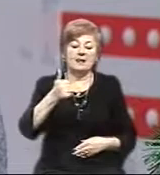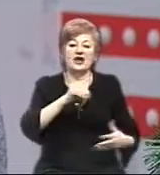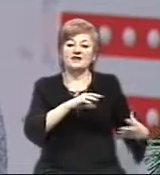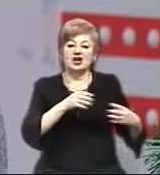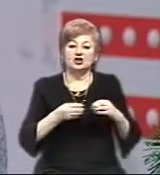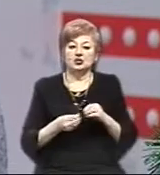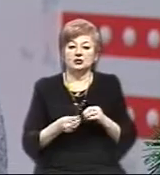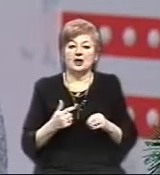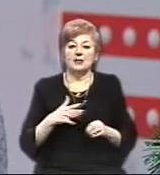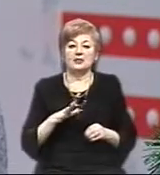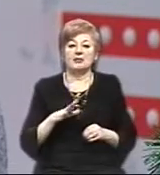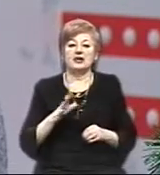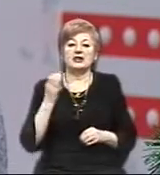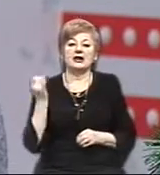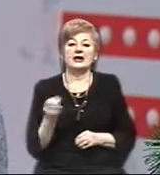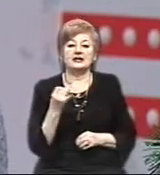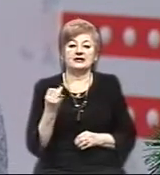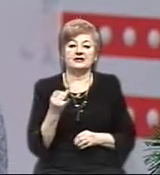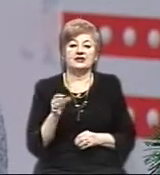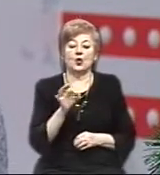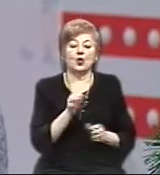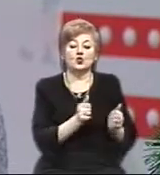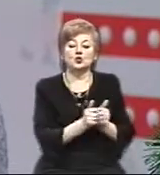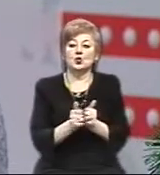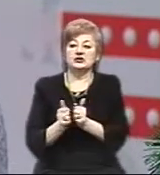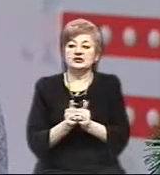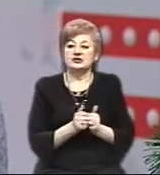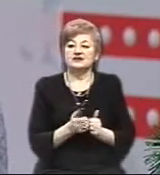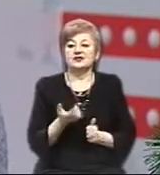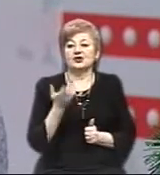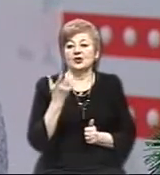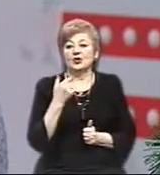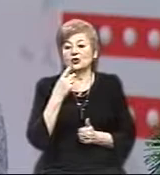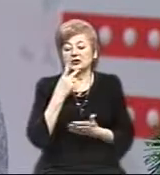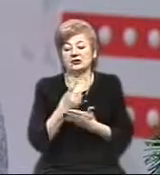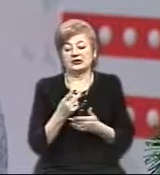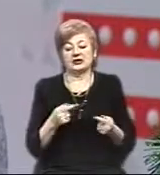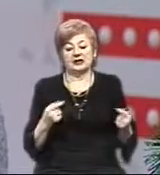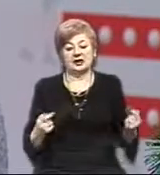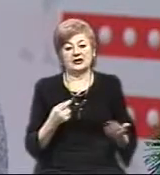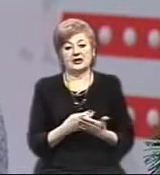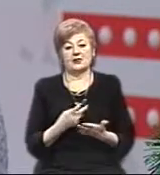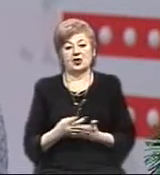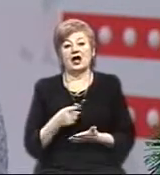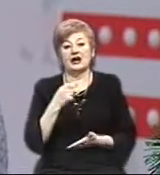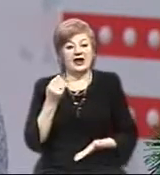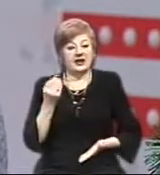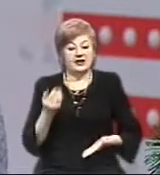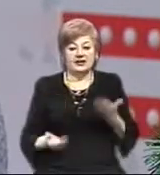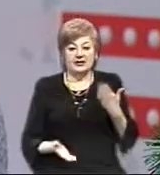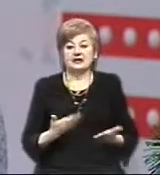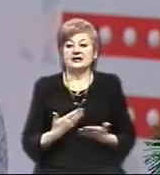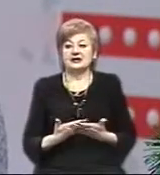цікаво, знаєте, про сусідство. Коли дивились різні показники, то казали, якщо,